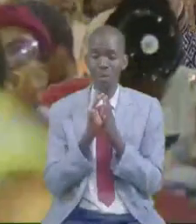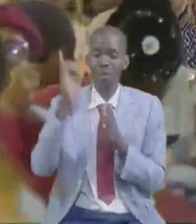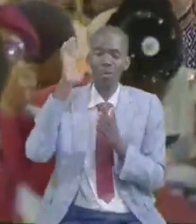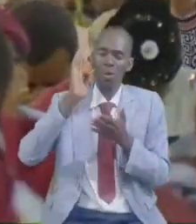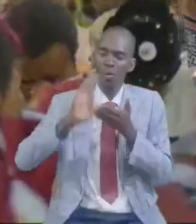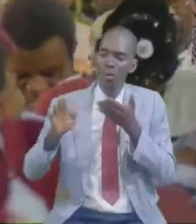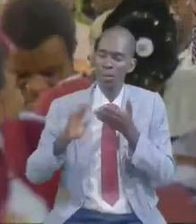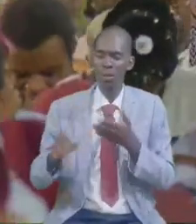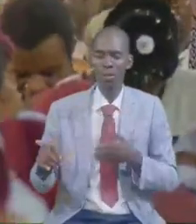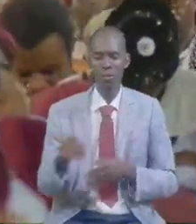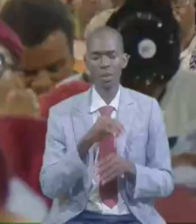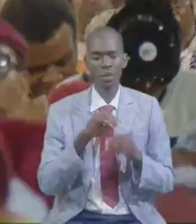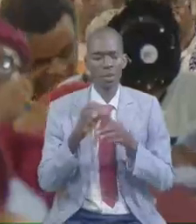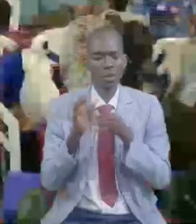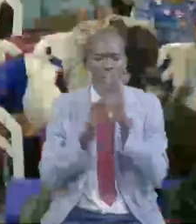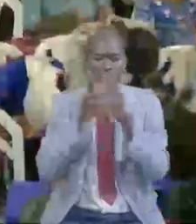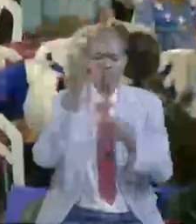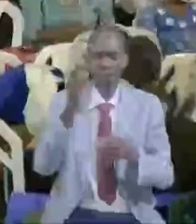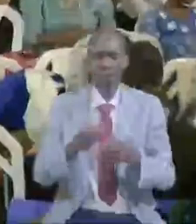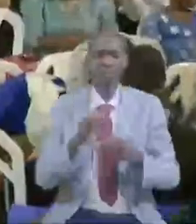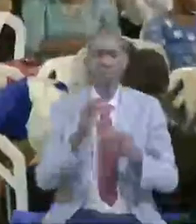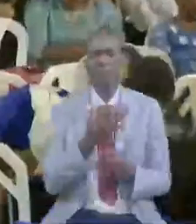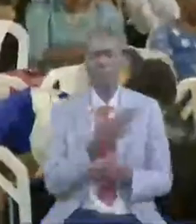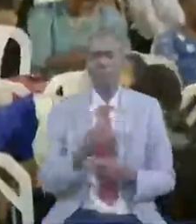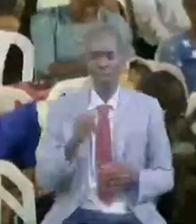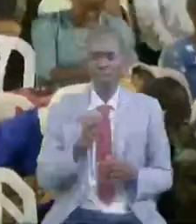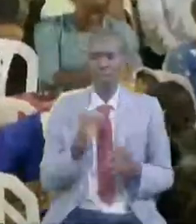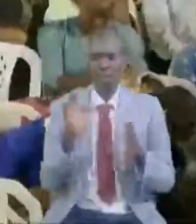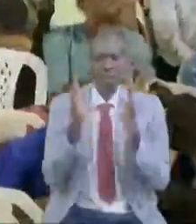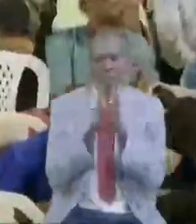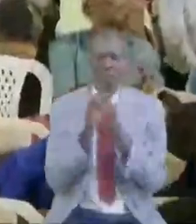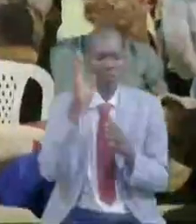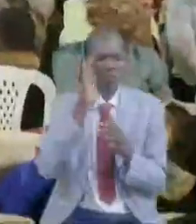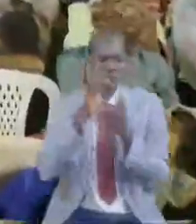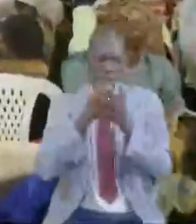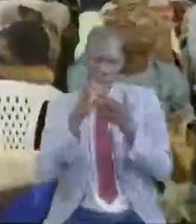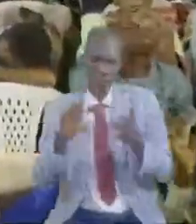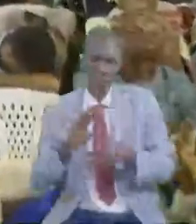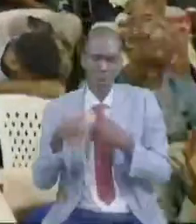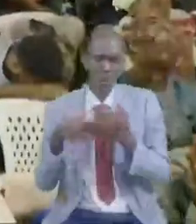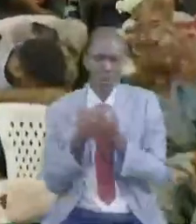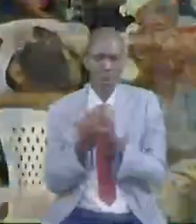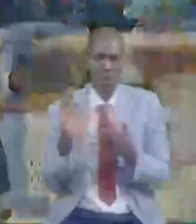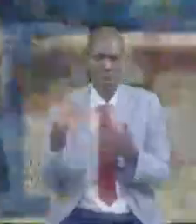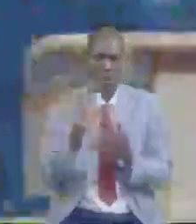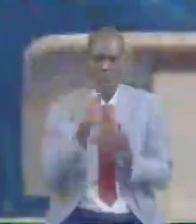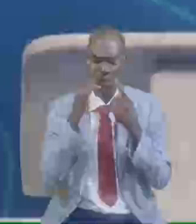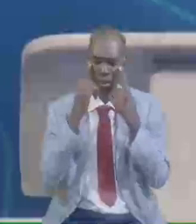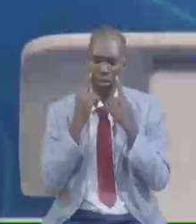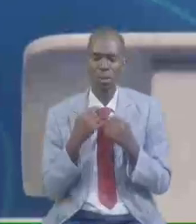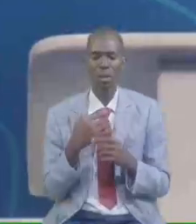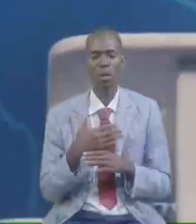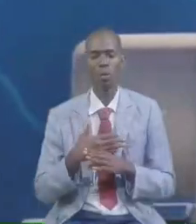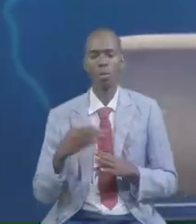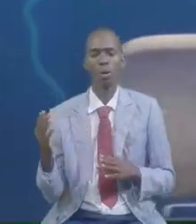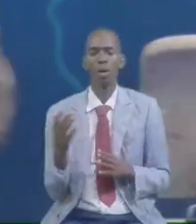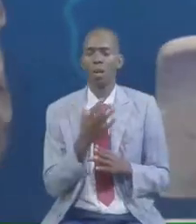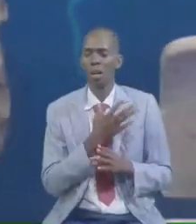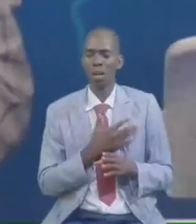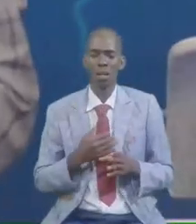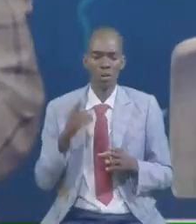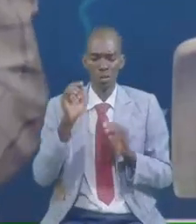de Jésus. Et je prie que tu effaces tout leur péché et les conséquences du péché et